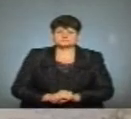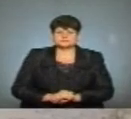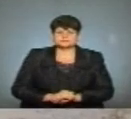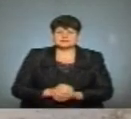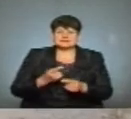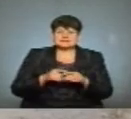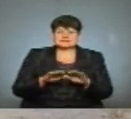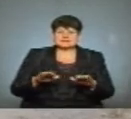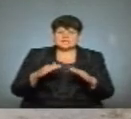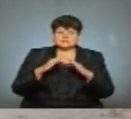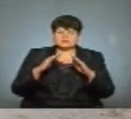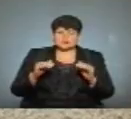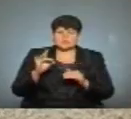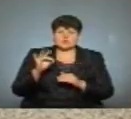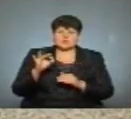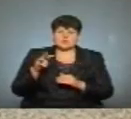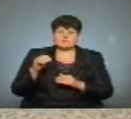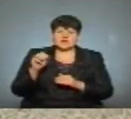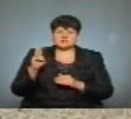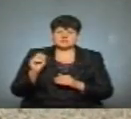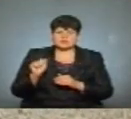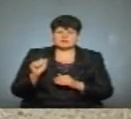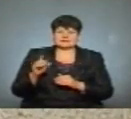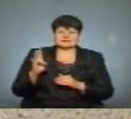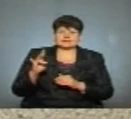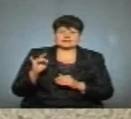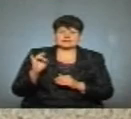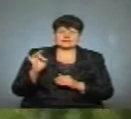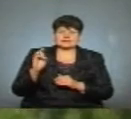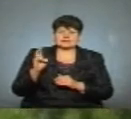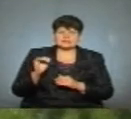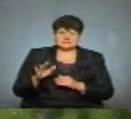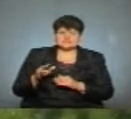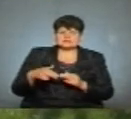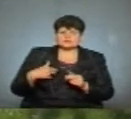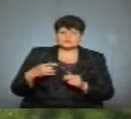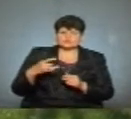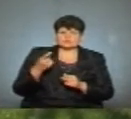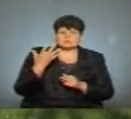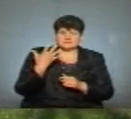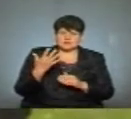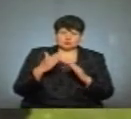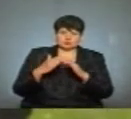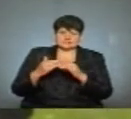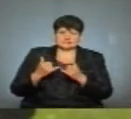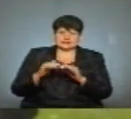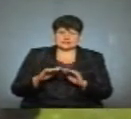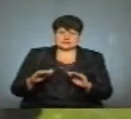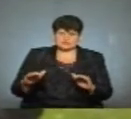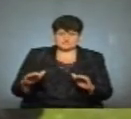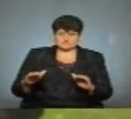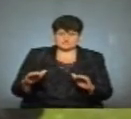Це дитячий табір «Ромашка», що в селі Нирків, Заліщицького району. Тут є 5 будинків для дітей, повідомила керівниця закладу Любов